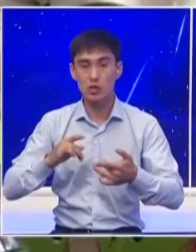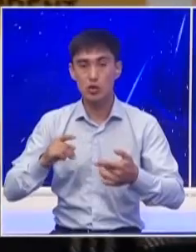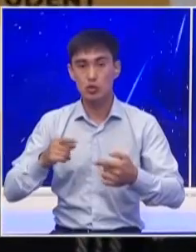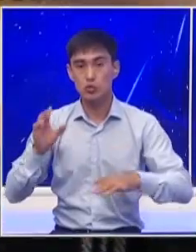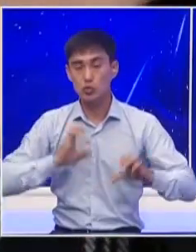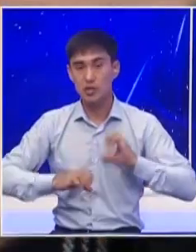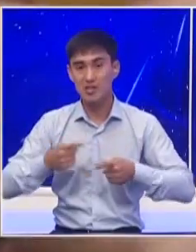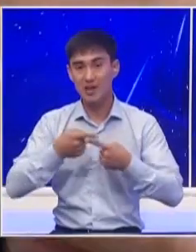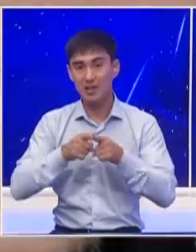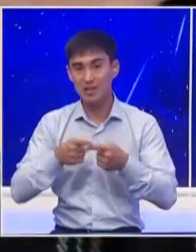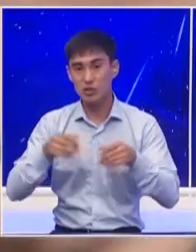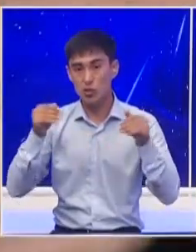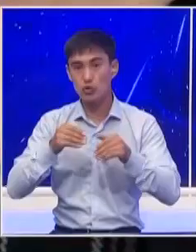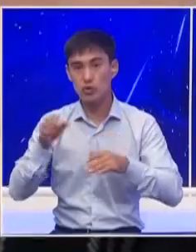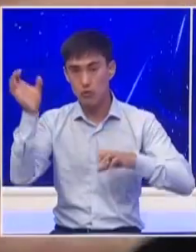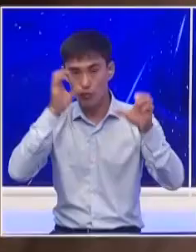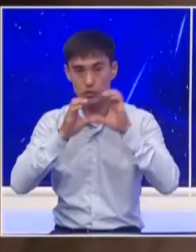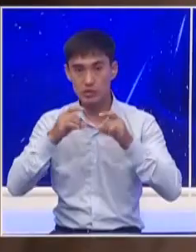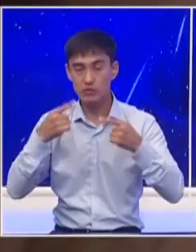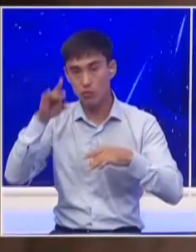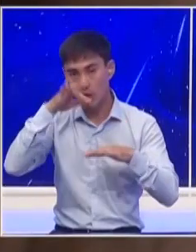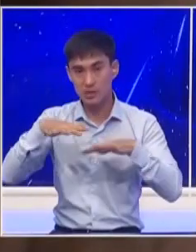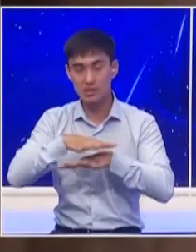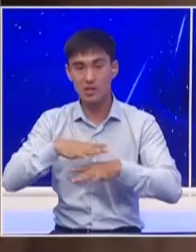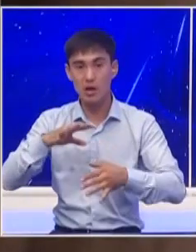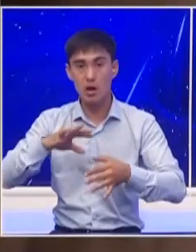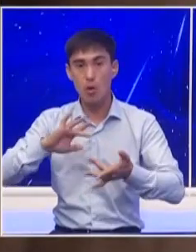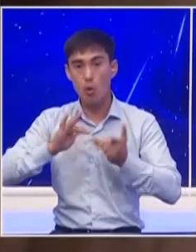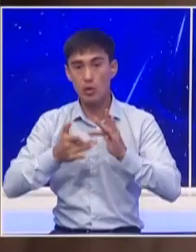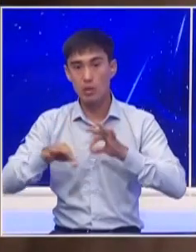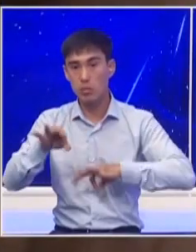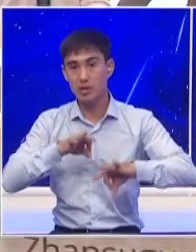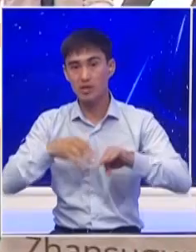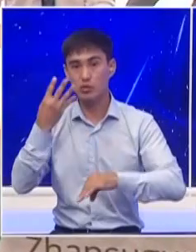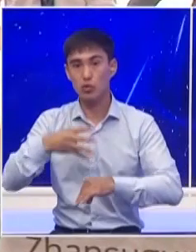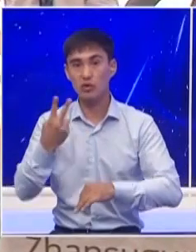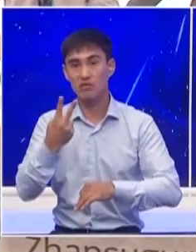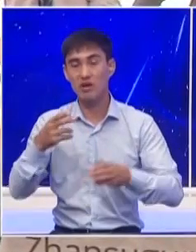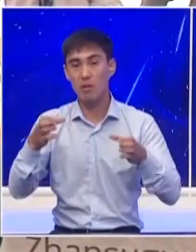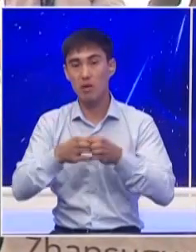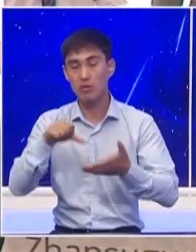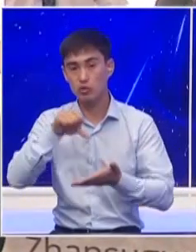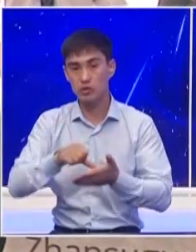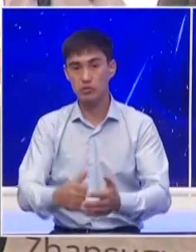технологических колледжей и вузов со всего Казахстана. В онлайн-проекте приняли участие 42 команды.